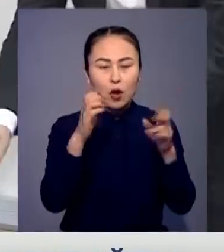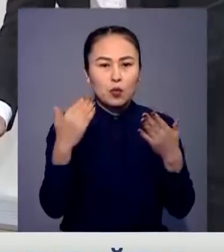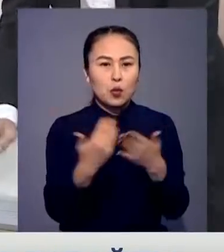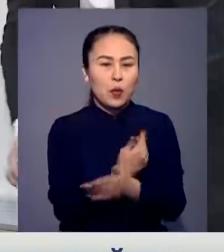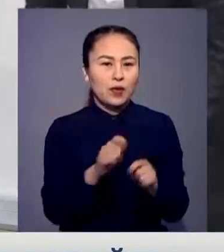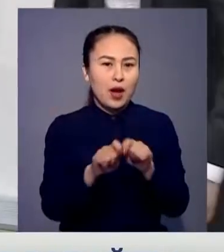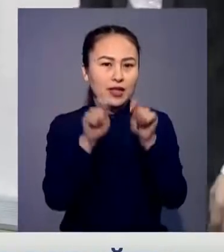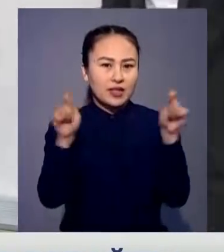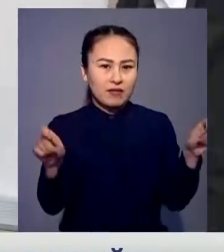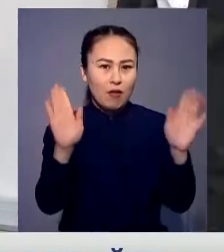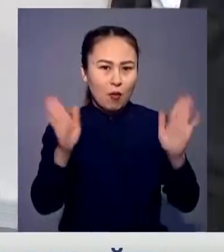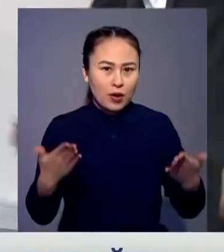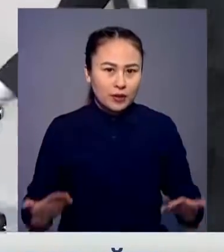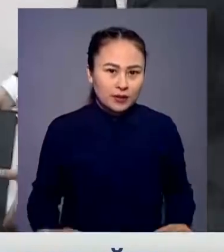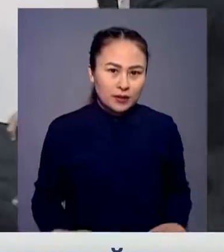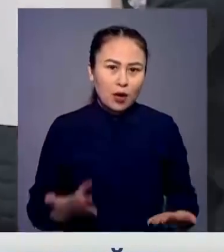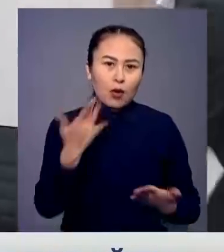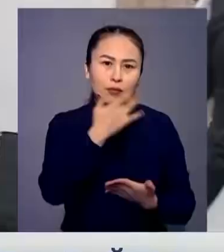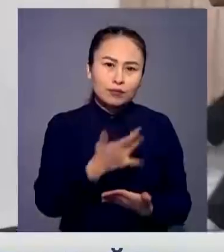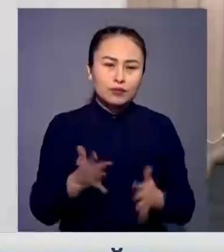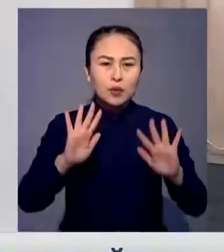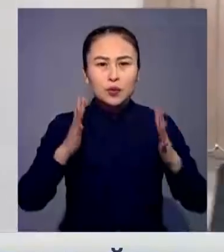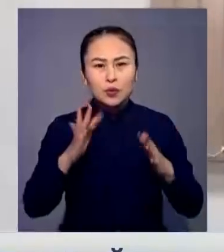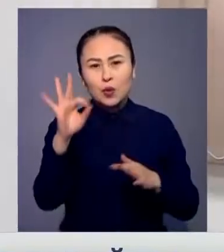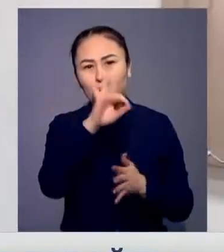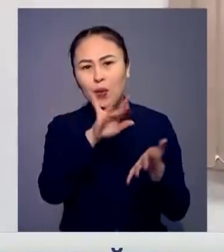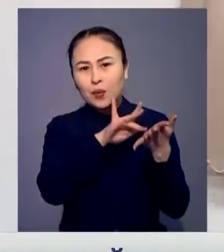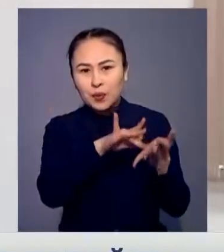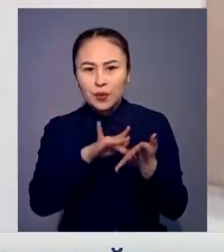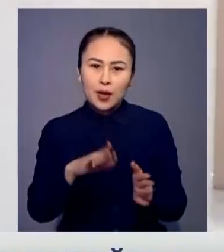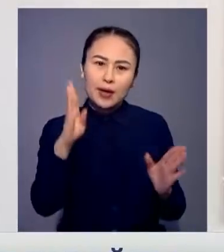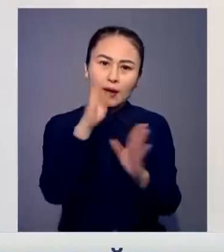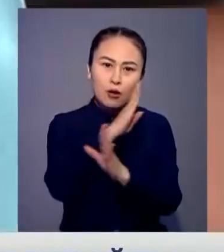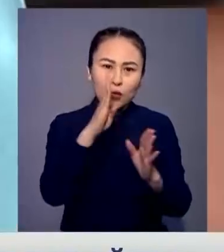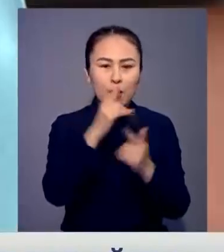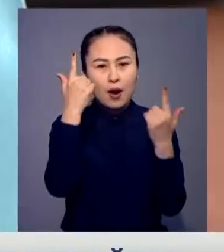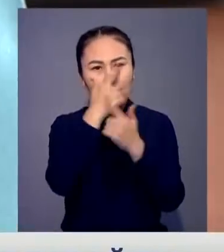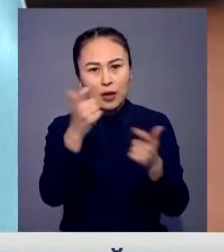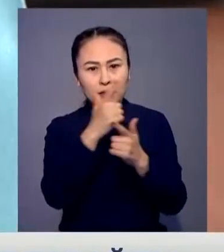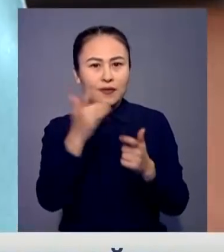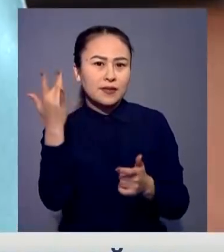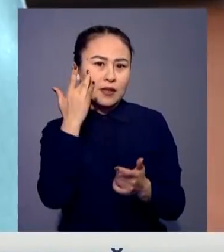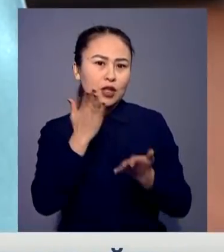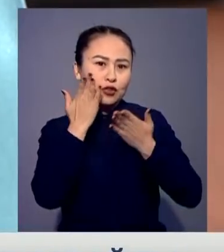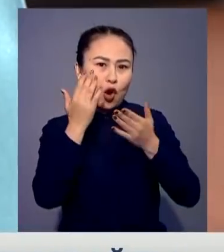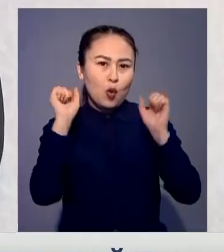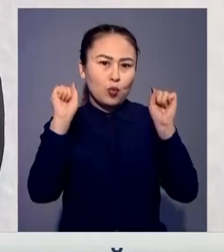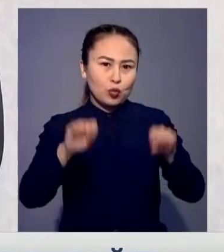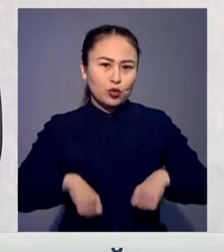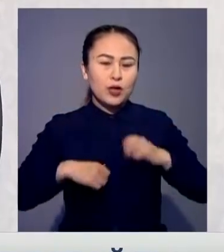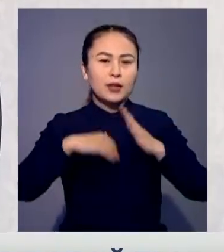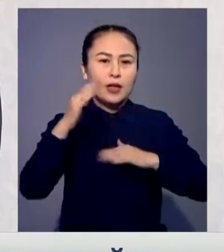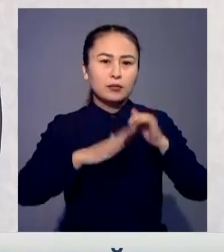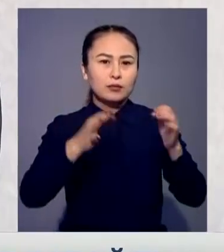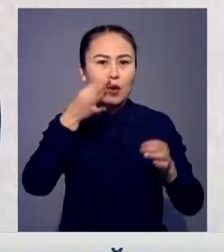еліміздегі саяси оқиғалар мен мәдениет, туризм, экономика саласындағы ақпараттармен таныса алады. Сонымен қатар өзара тәжірибе алмасу, жаңа жобалар